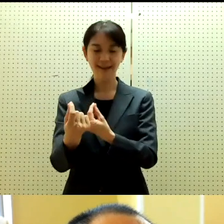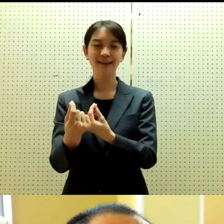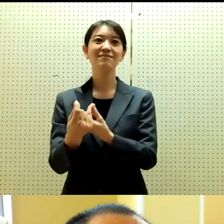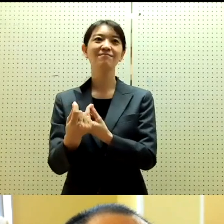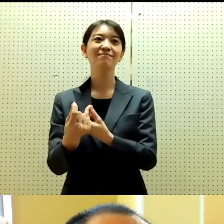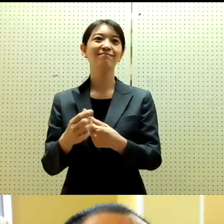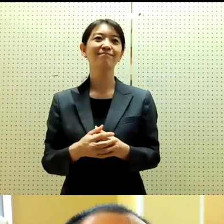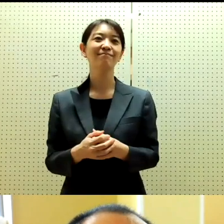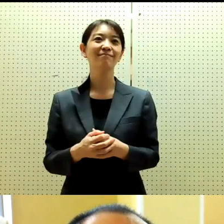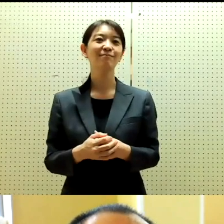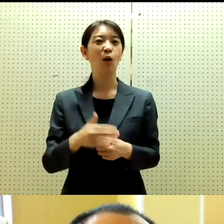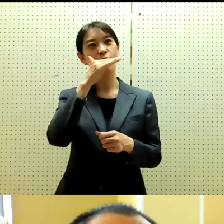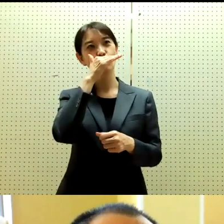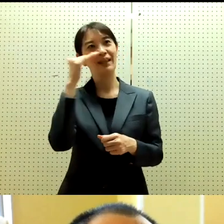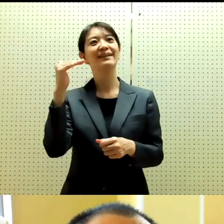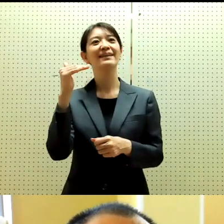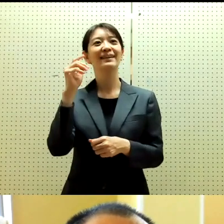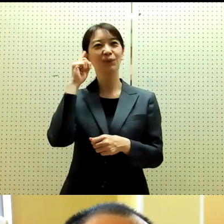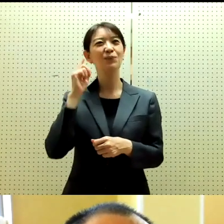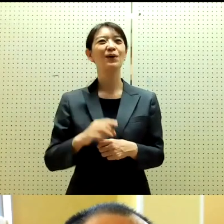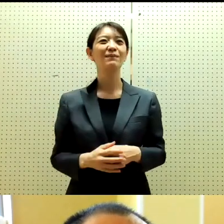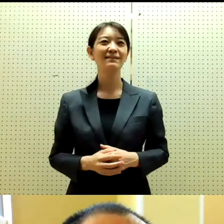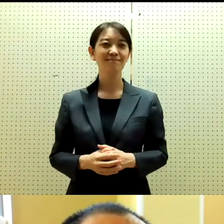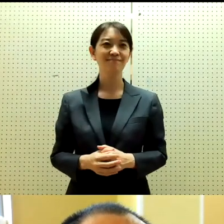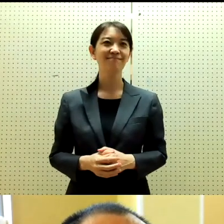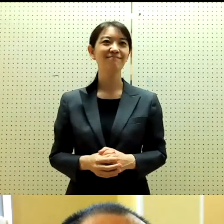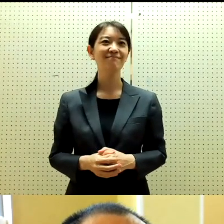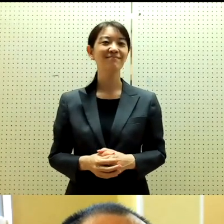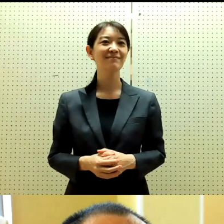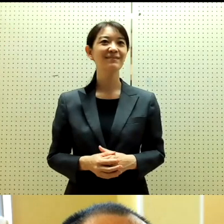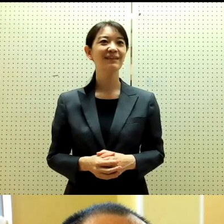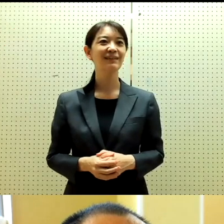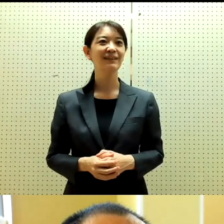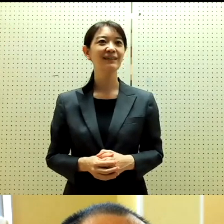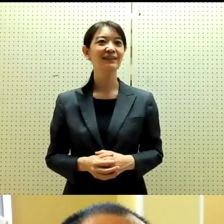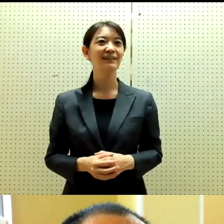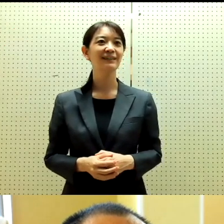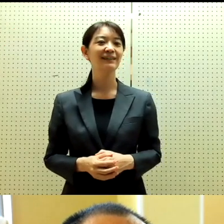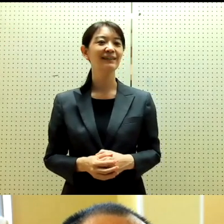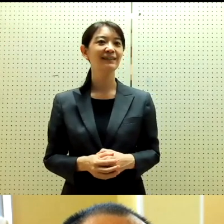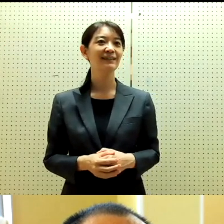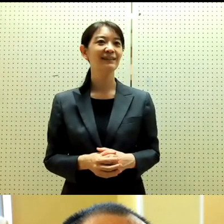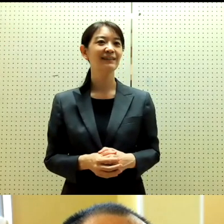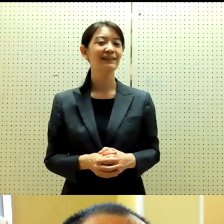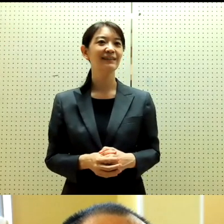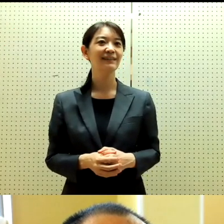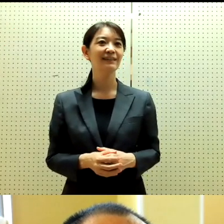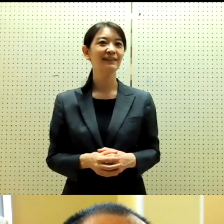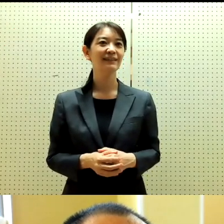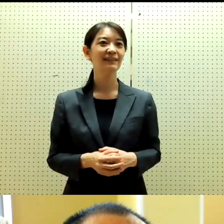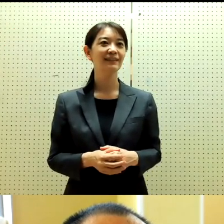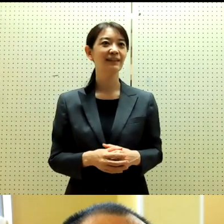とても素敵だと思いました。ありがとうございます、はい、あ、なんかどうぞどうぞ穂田さん付け加えありましたらどうぞ。 ワンノート